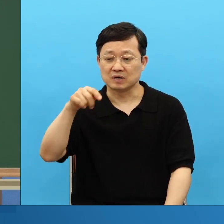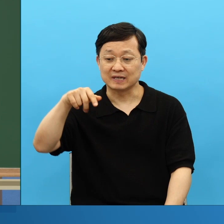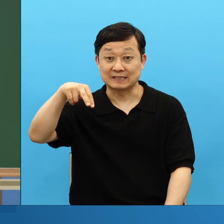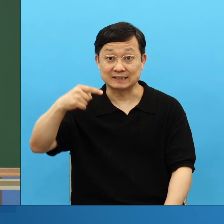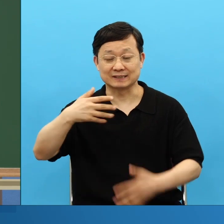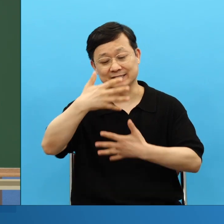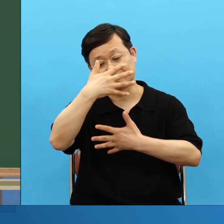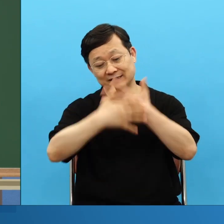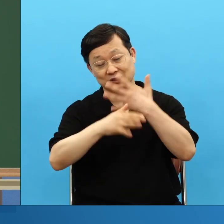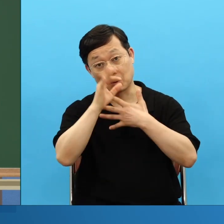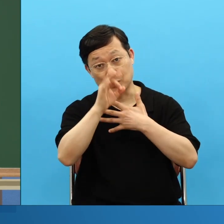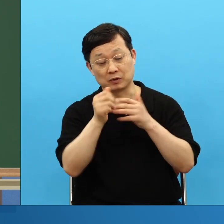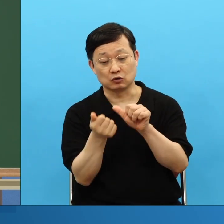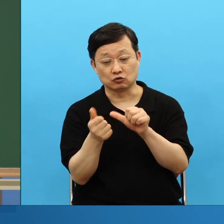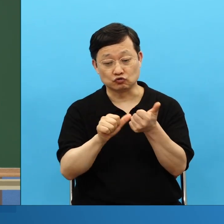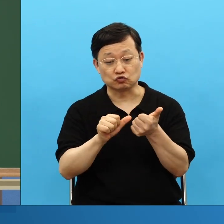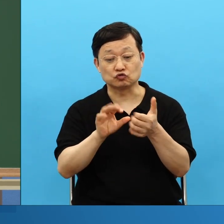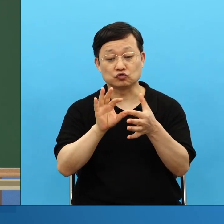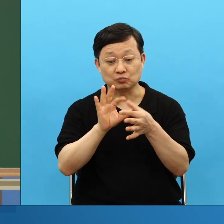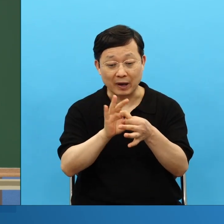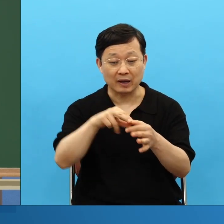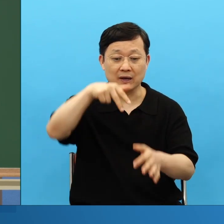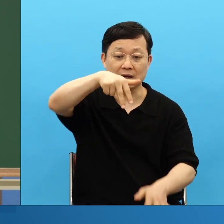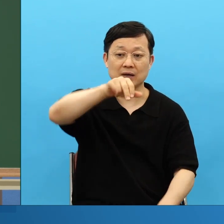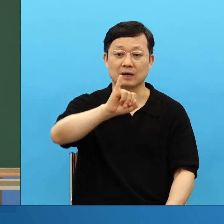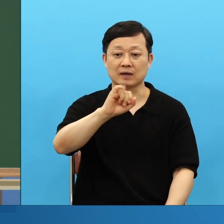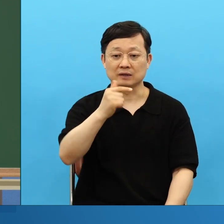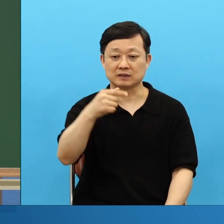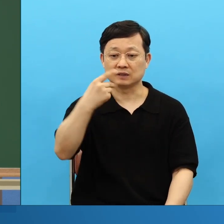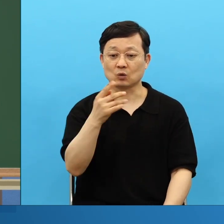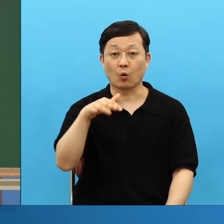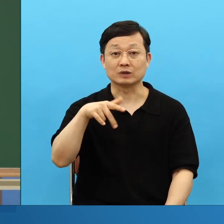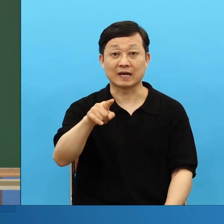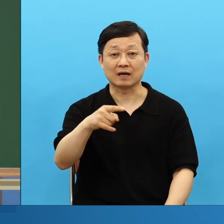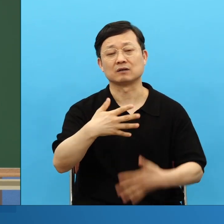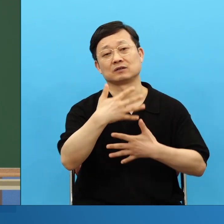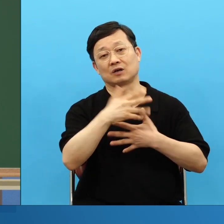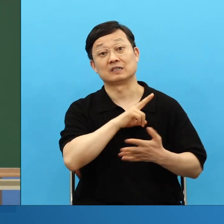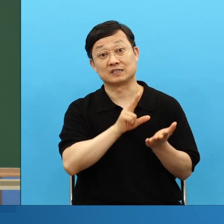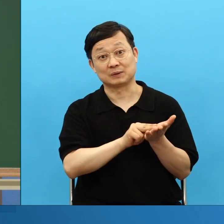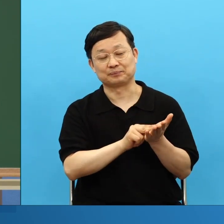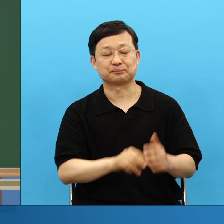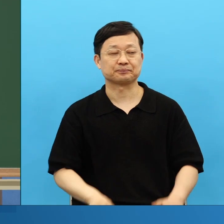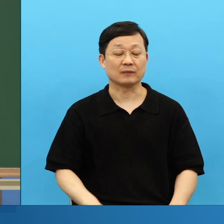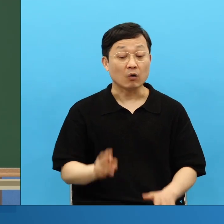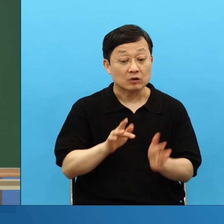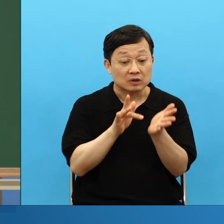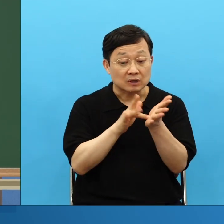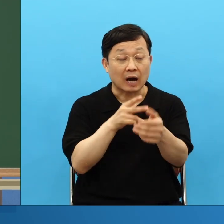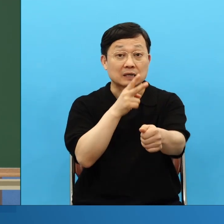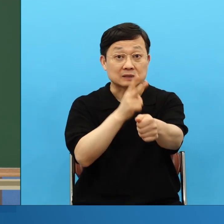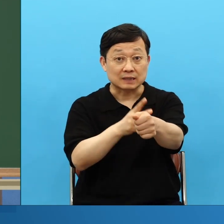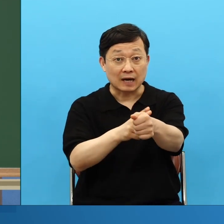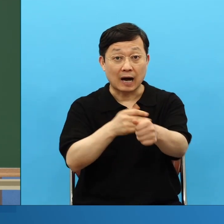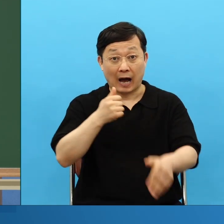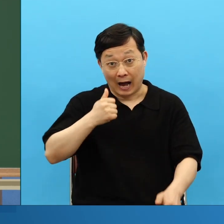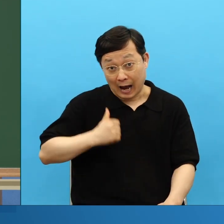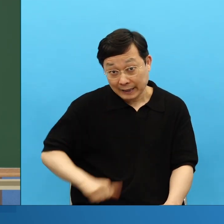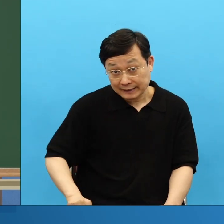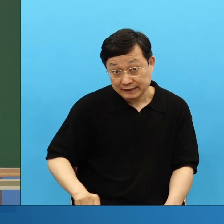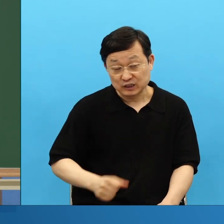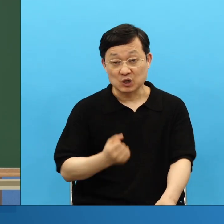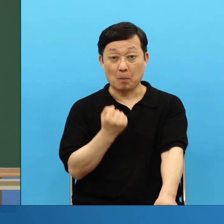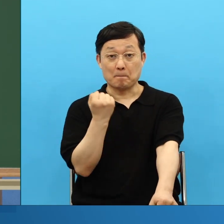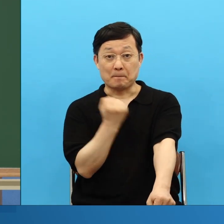이렇게 다큐멘터리가 있어요. 약사 한 명이 자기 아들이 마약을 구하러 가다가 죽었습니다. 나이